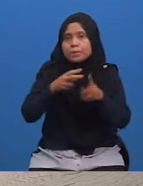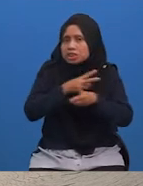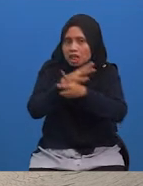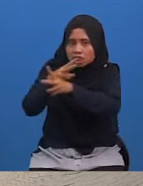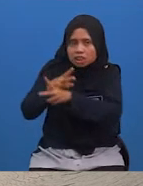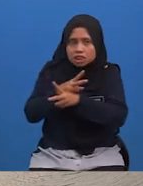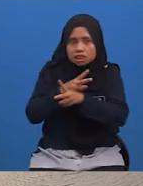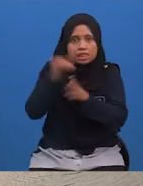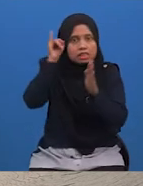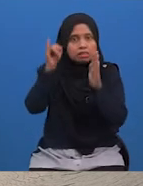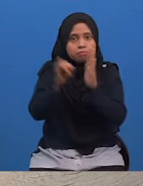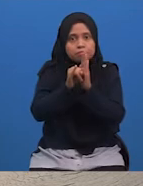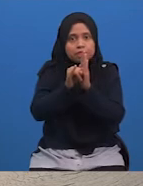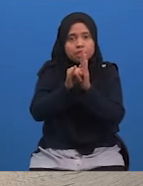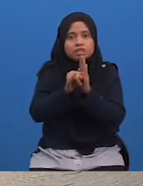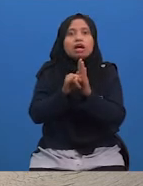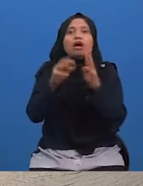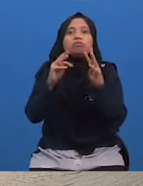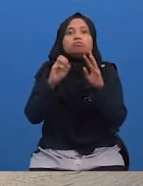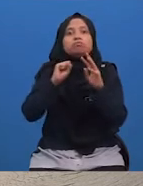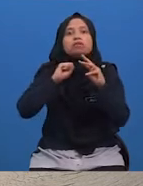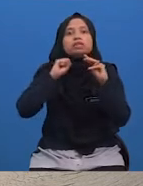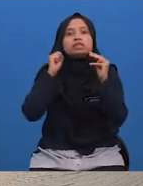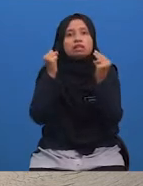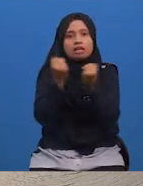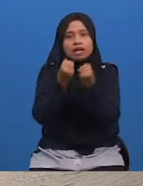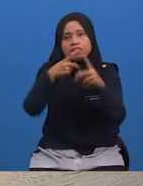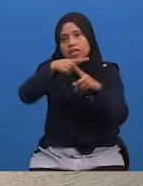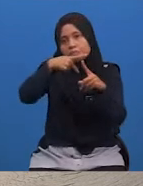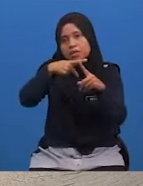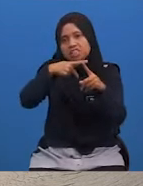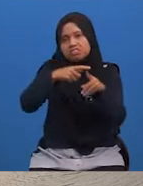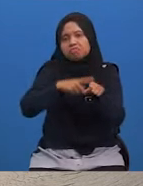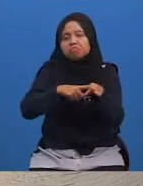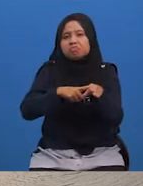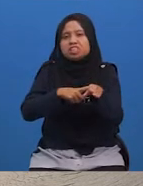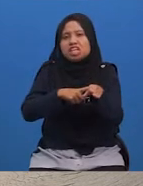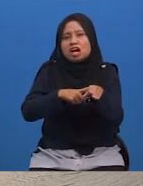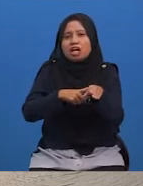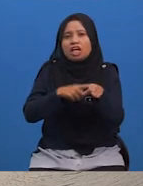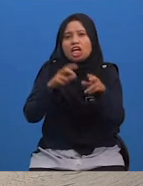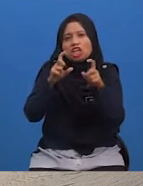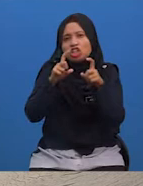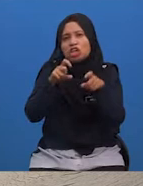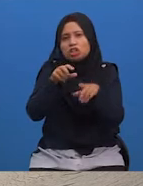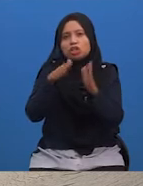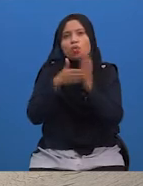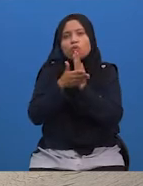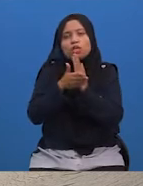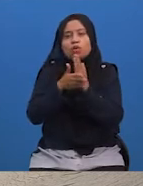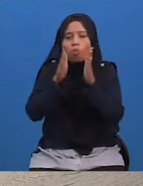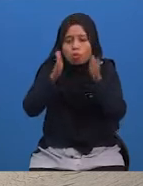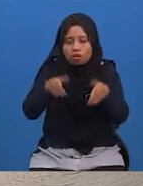menjaga imej baik masyarakat setempat daripada diperkecilkan oleh pihak